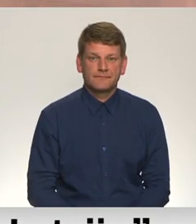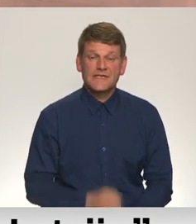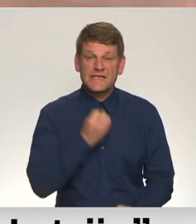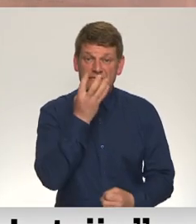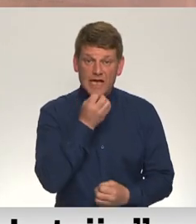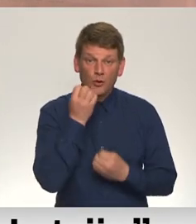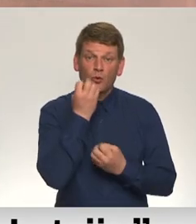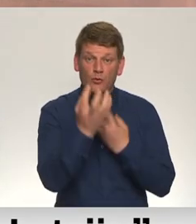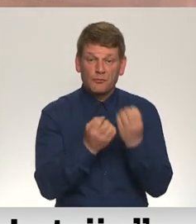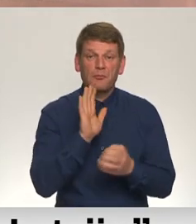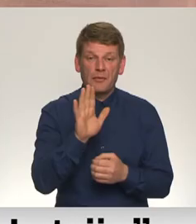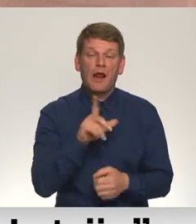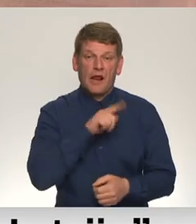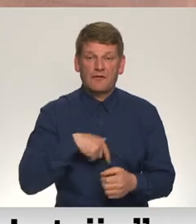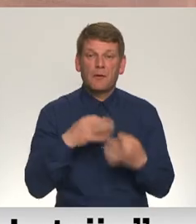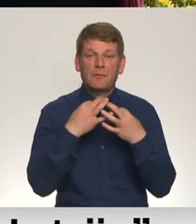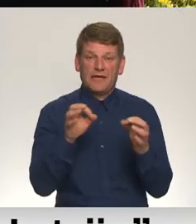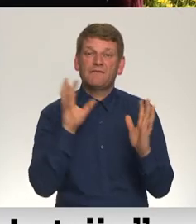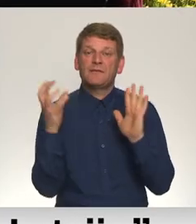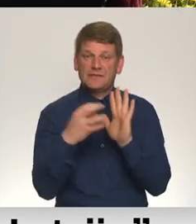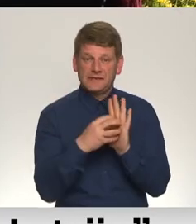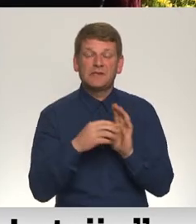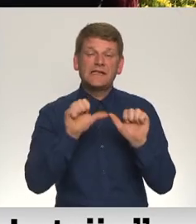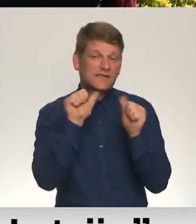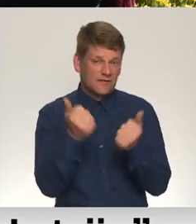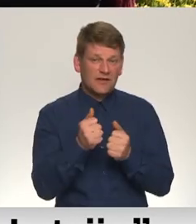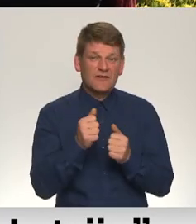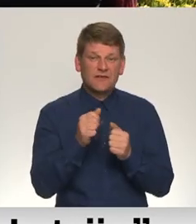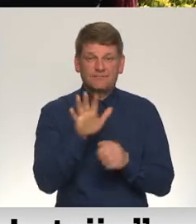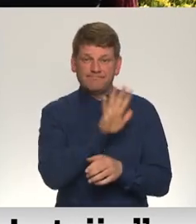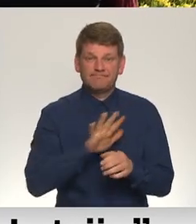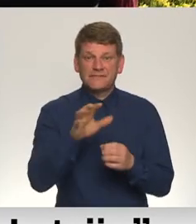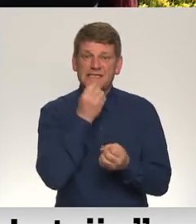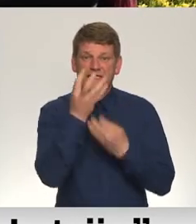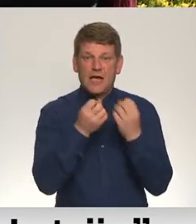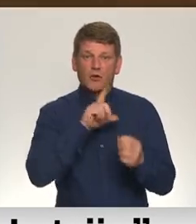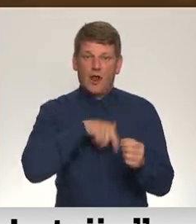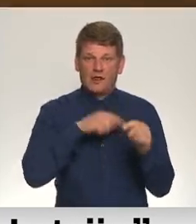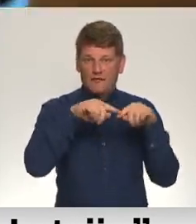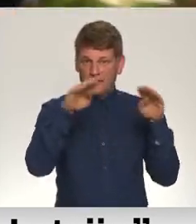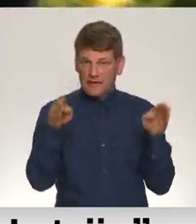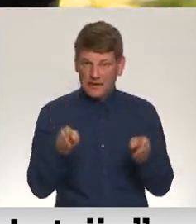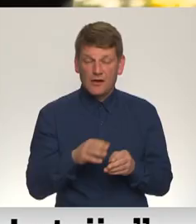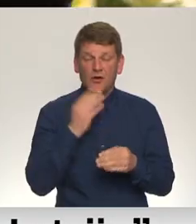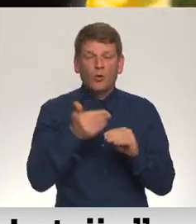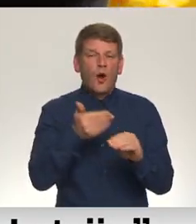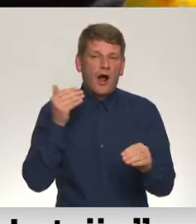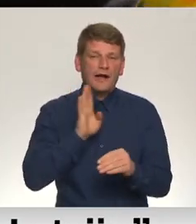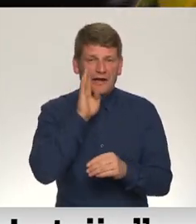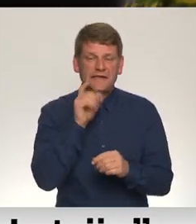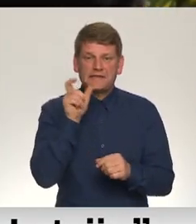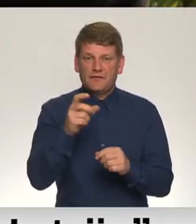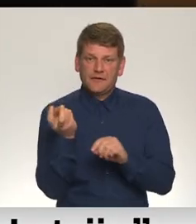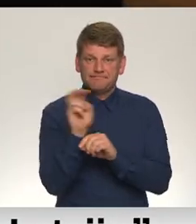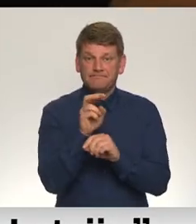Ziedu nolikšanai pie Latvijas brīvības simbola šogad izveidots vides objekts Ziedu Latvija. Jau no agra rīta cilvēki nāk nolikt